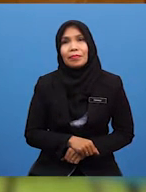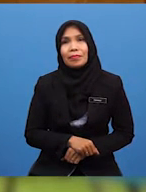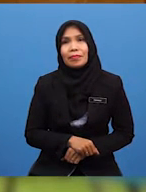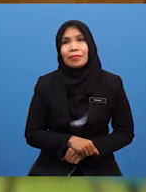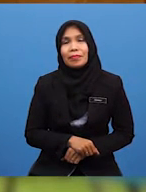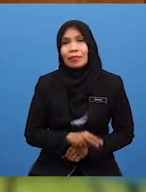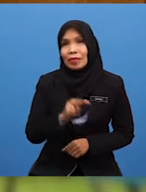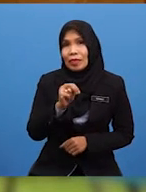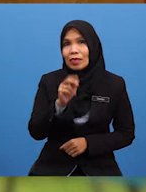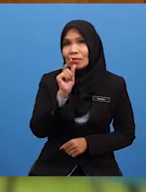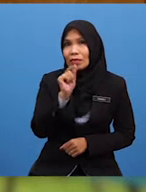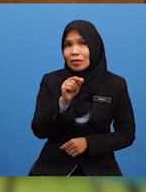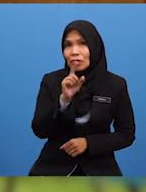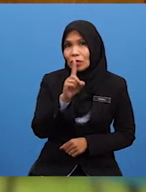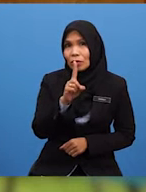N